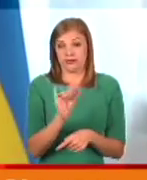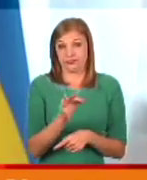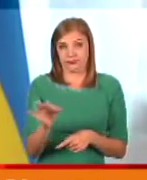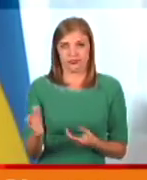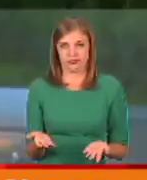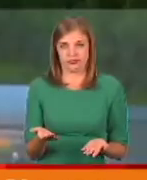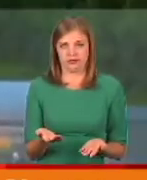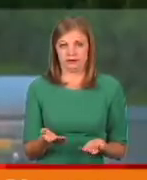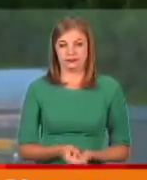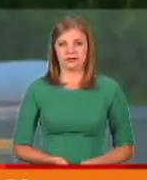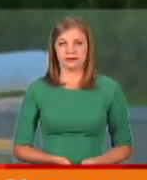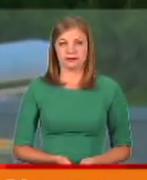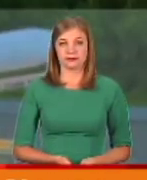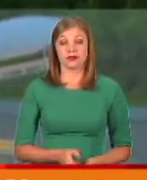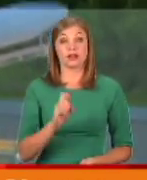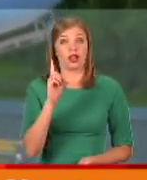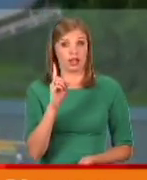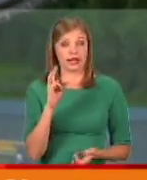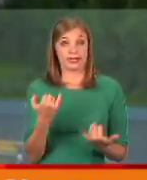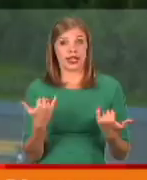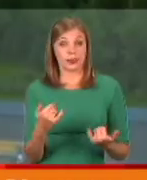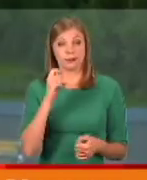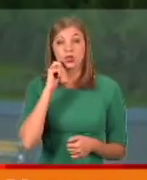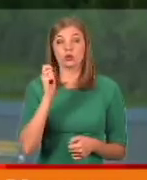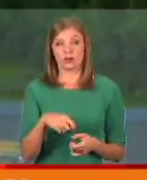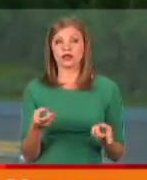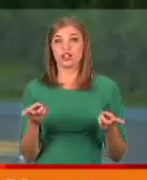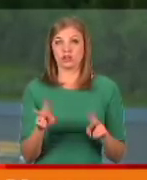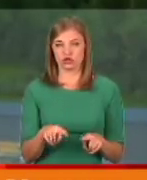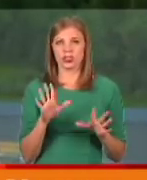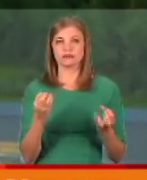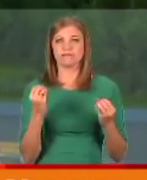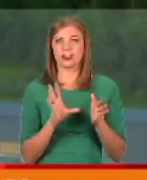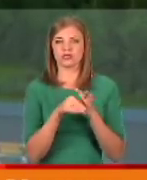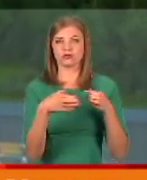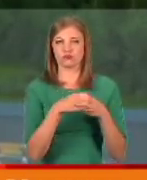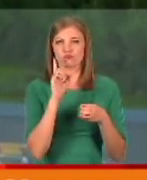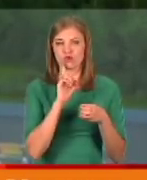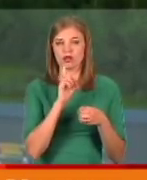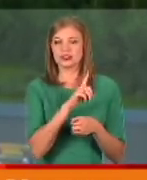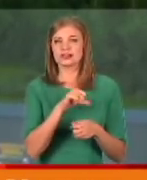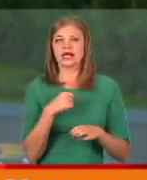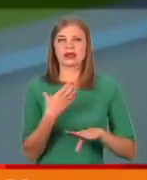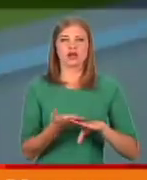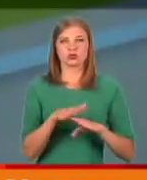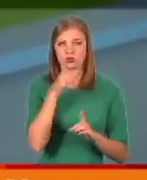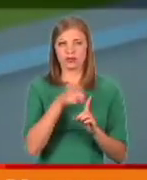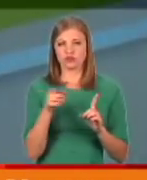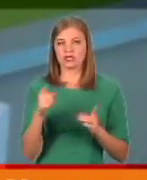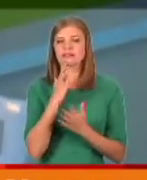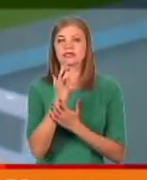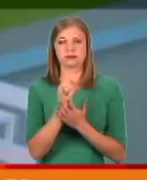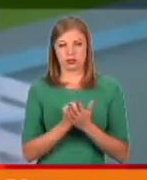нічого. Проте на тепер Україна лишається в елітному клубі. За найскрутніших років вона